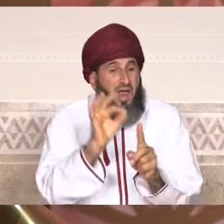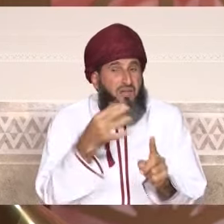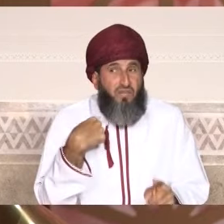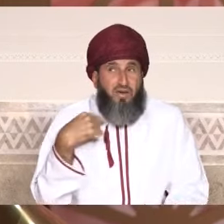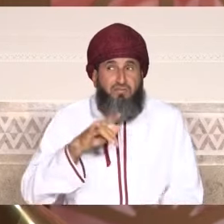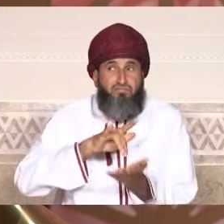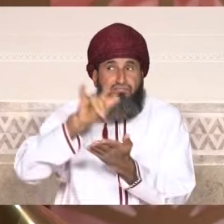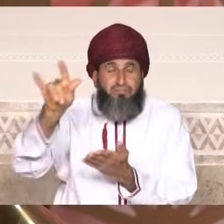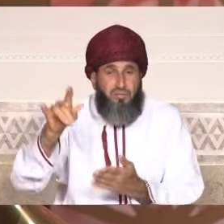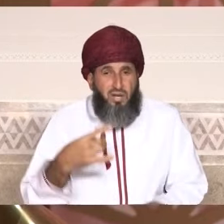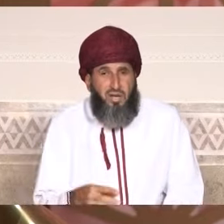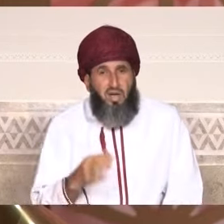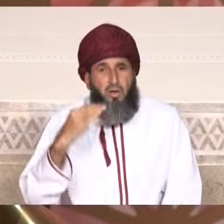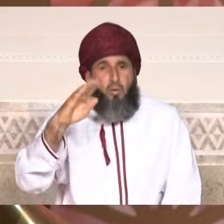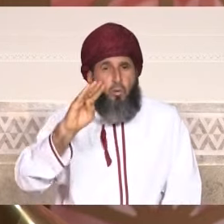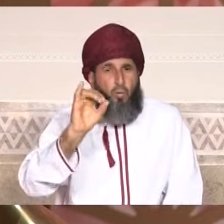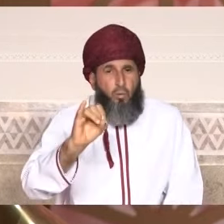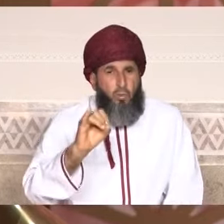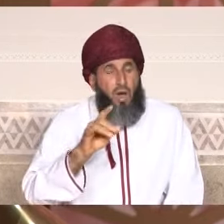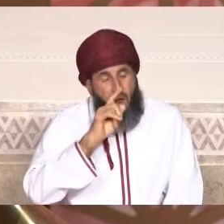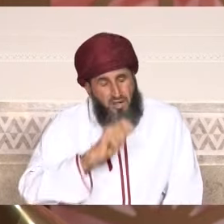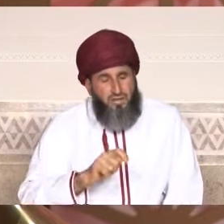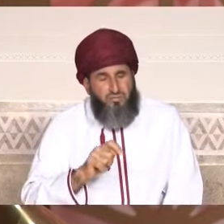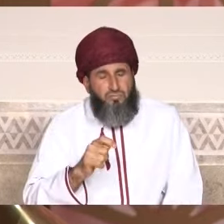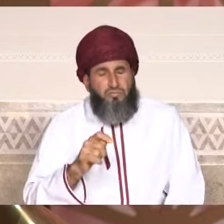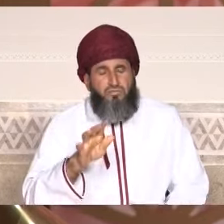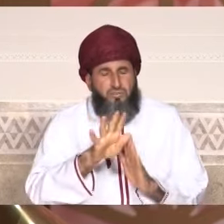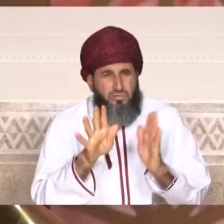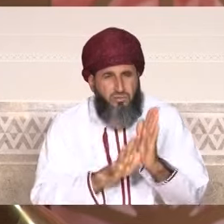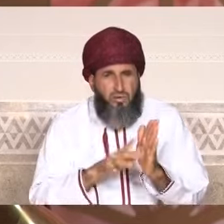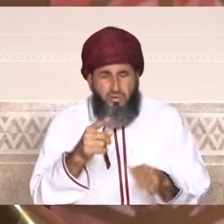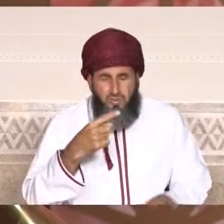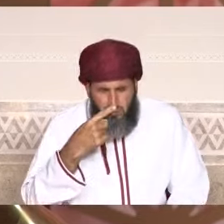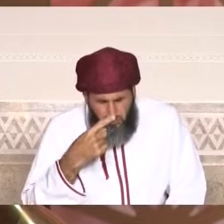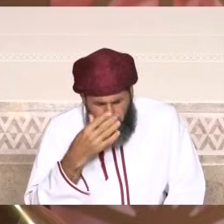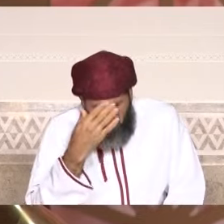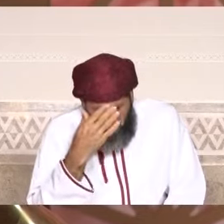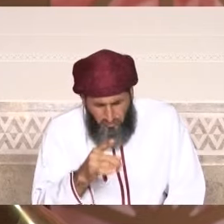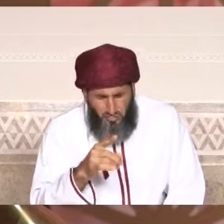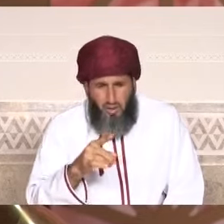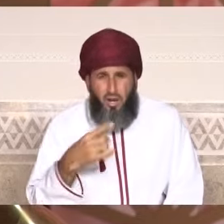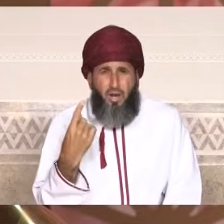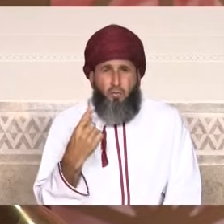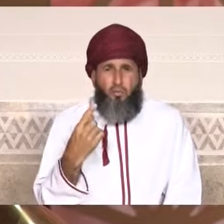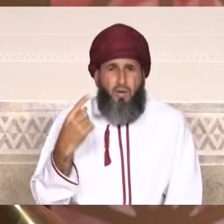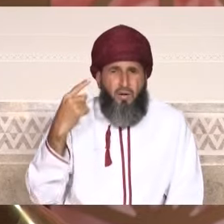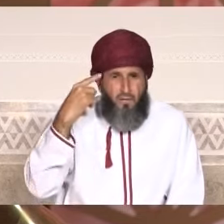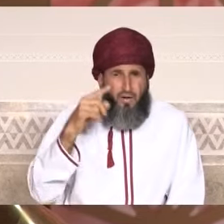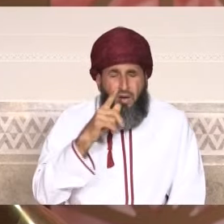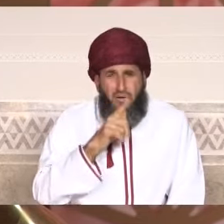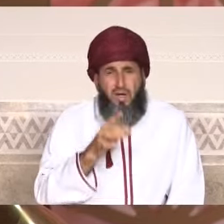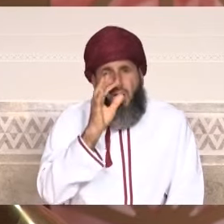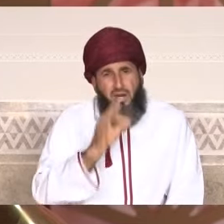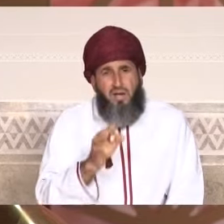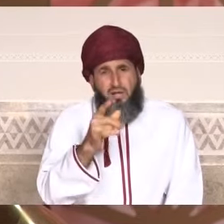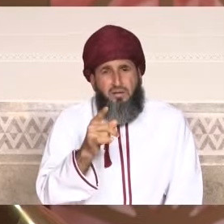حيث الحكم الشرعي فسواء كان سفره لطاعة أو كان سفره لمعصية، فإن الأحكام